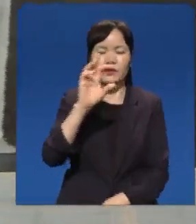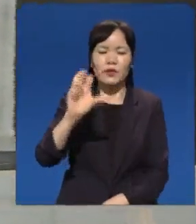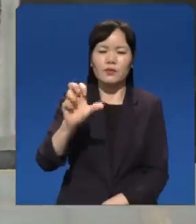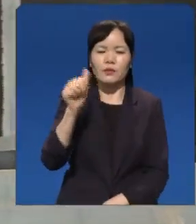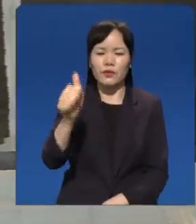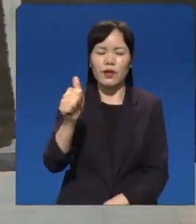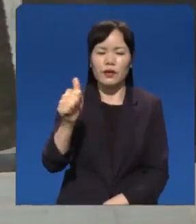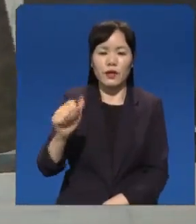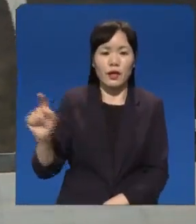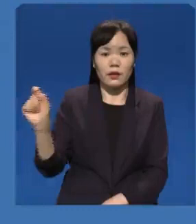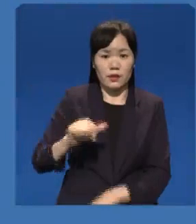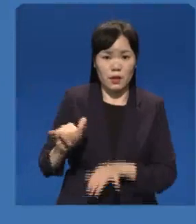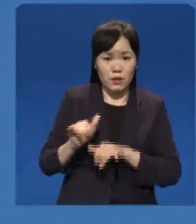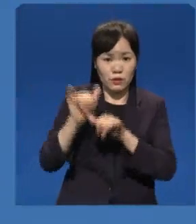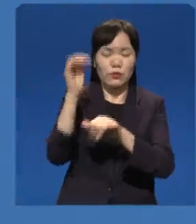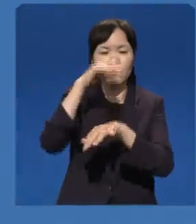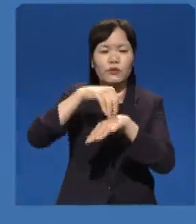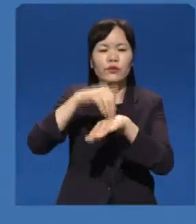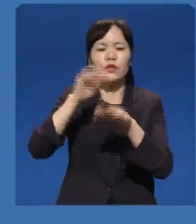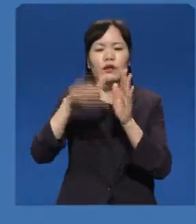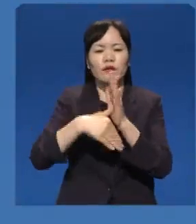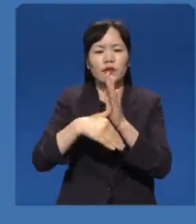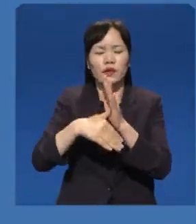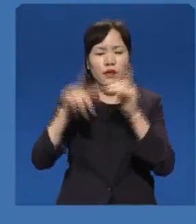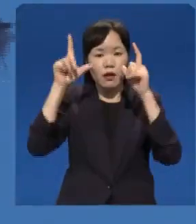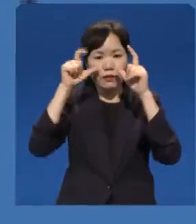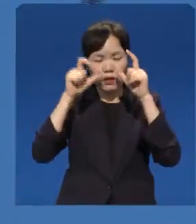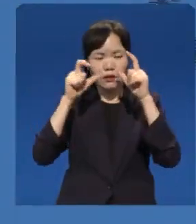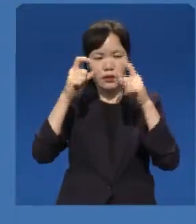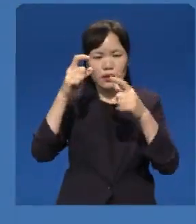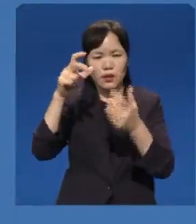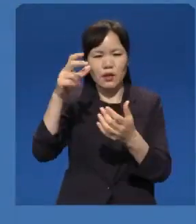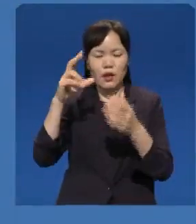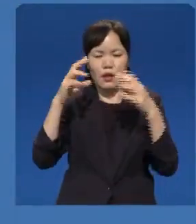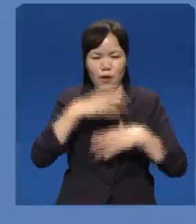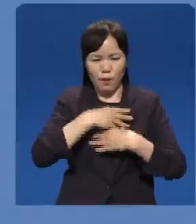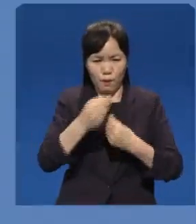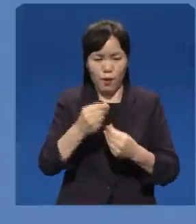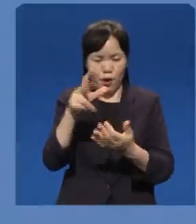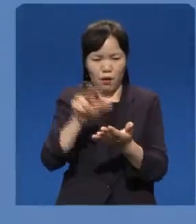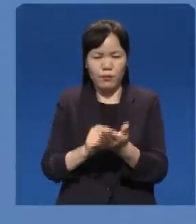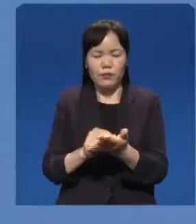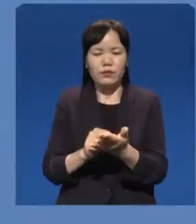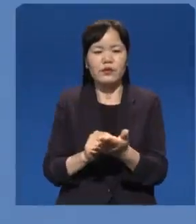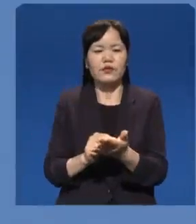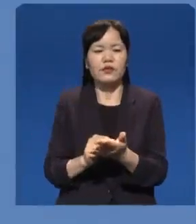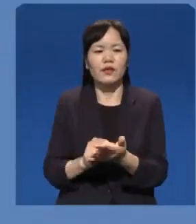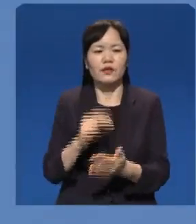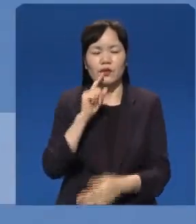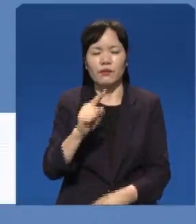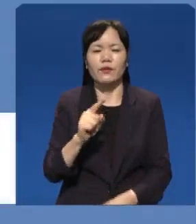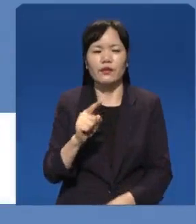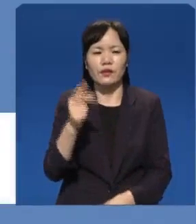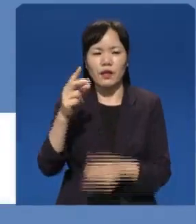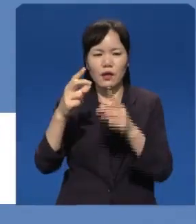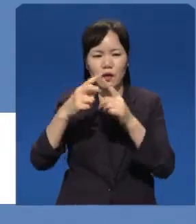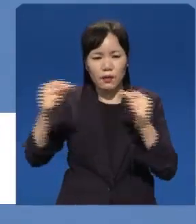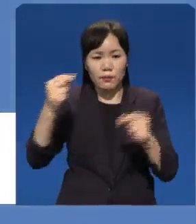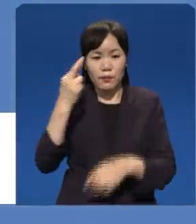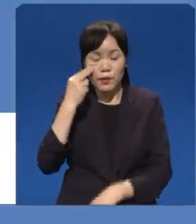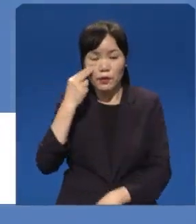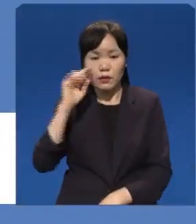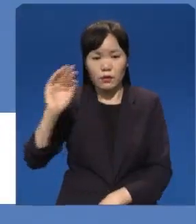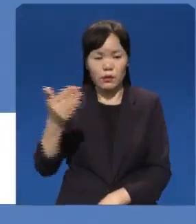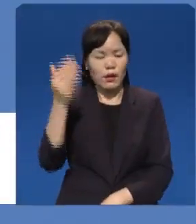F-35A의 최대 순간 출격 훈련 때는 사진 촬영 보안성까지 문제 삼았습니다. 미일은 되지만 한미는